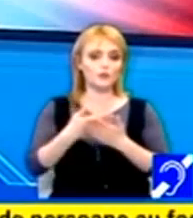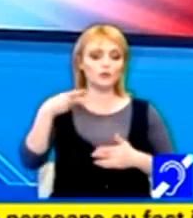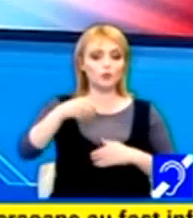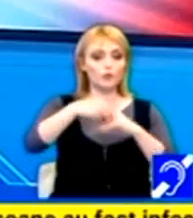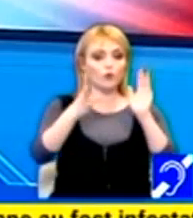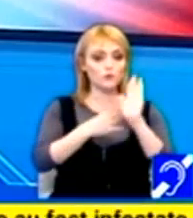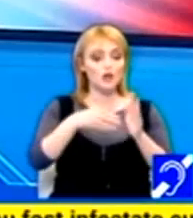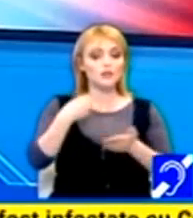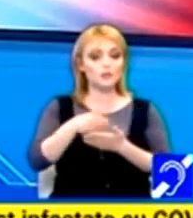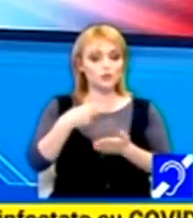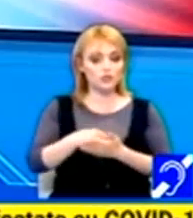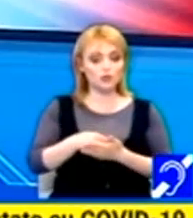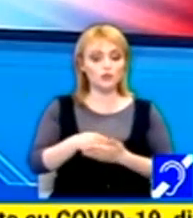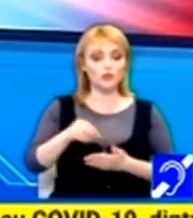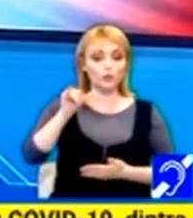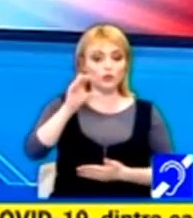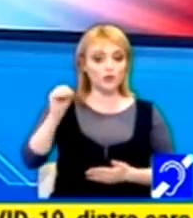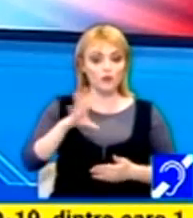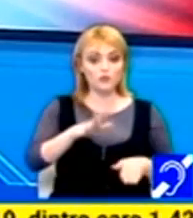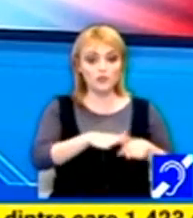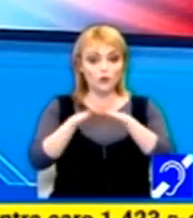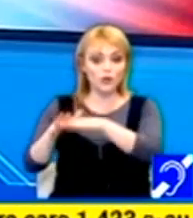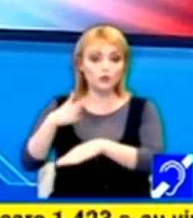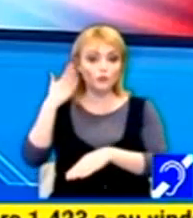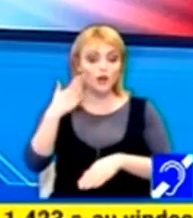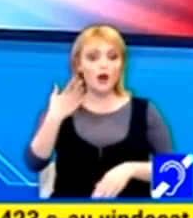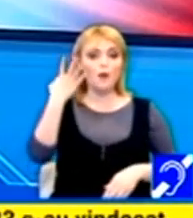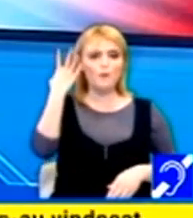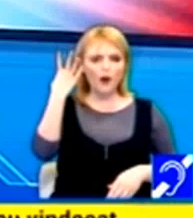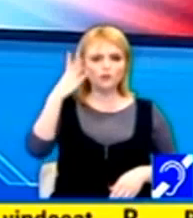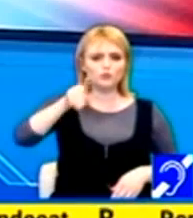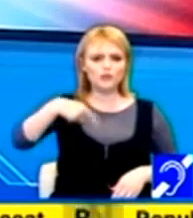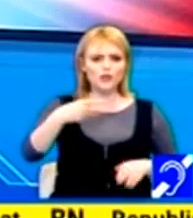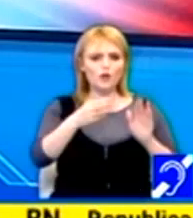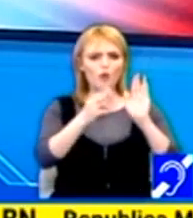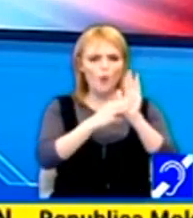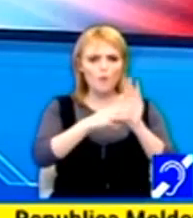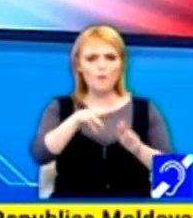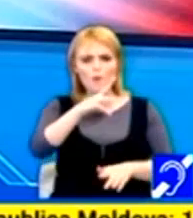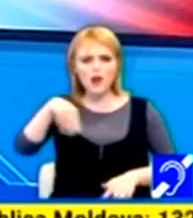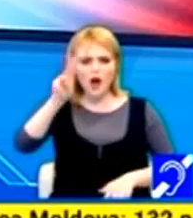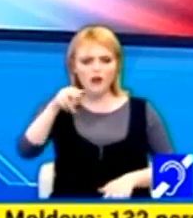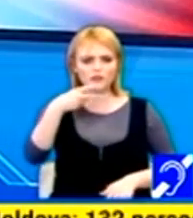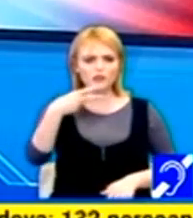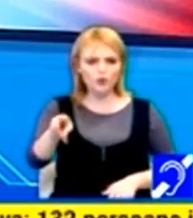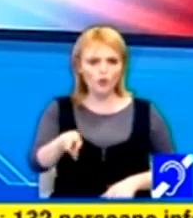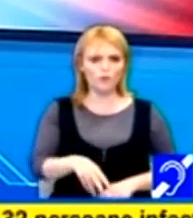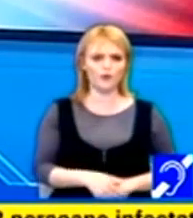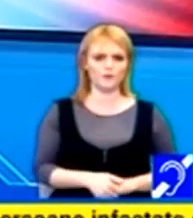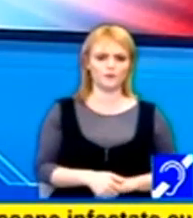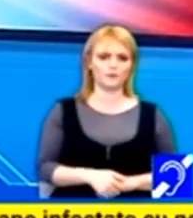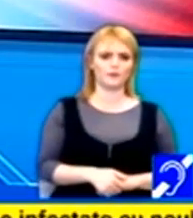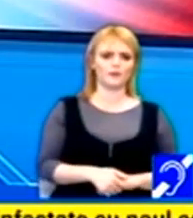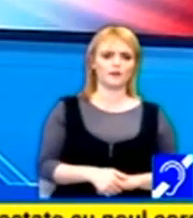din bugetul UE, s-a alocat pentru România puțin peste 4,8 miliarde de euro, adică echivalentul la